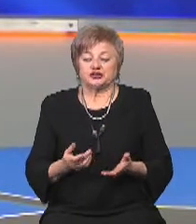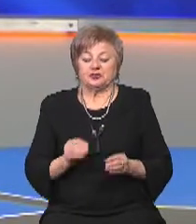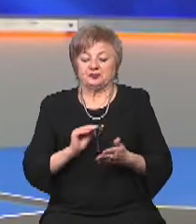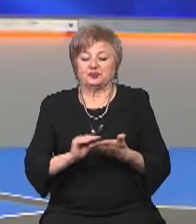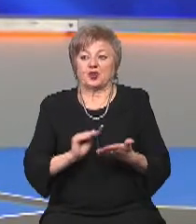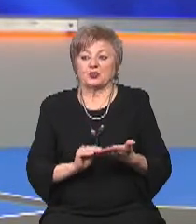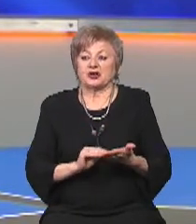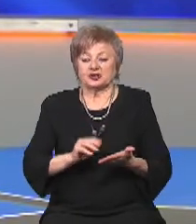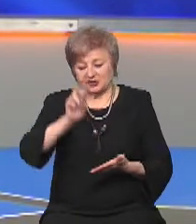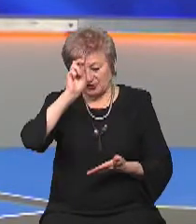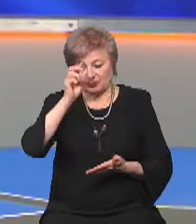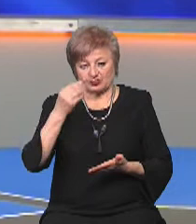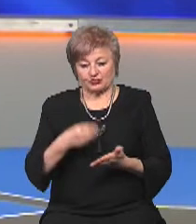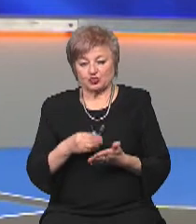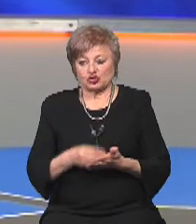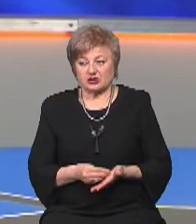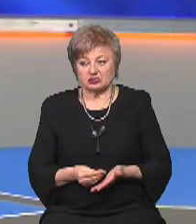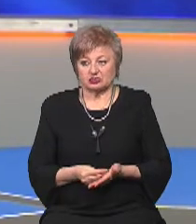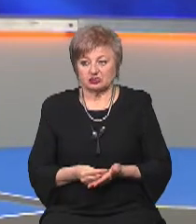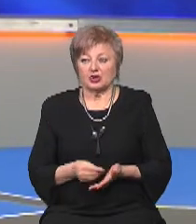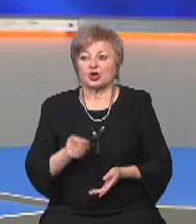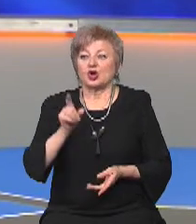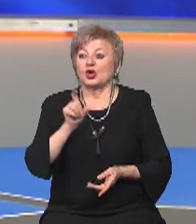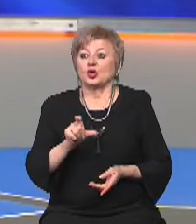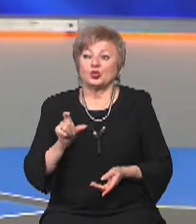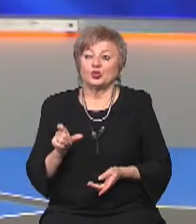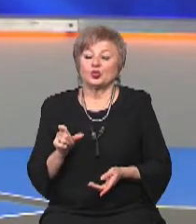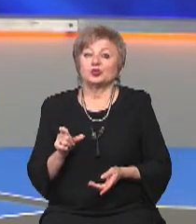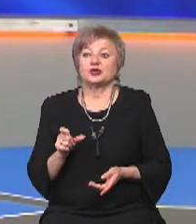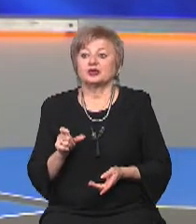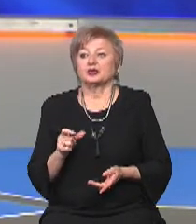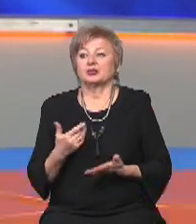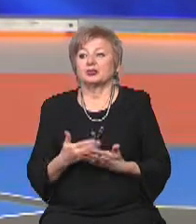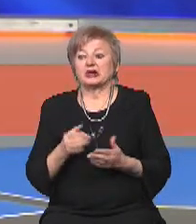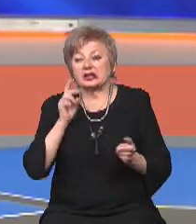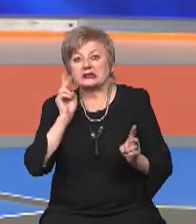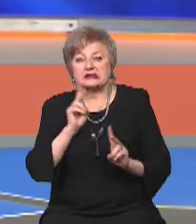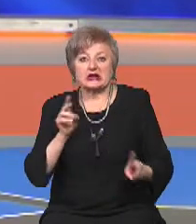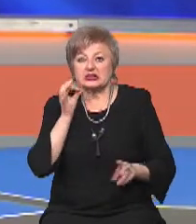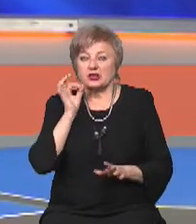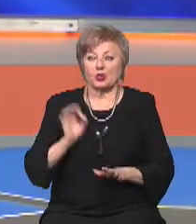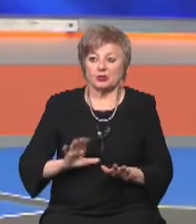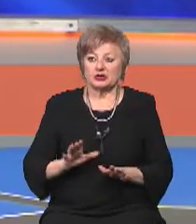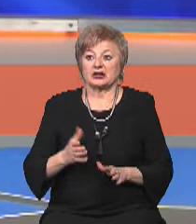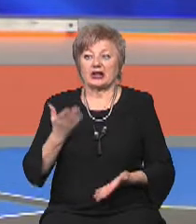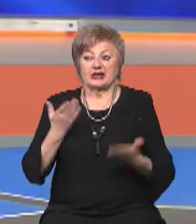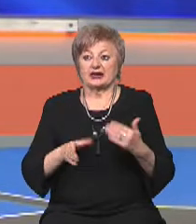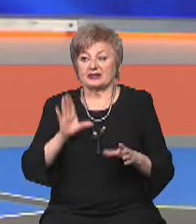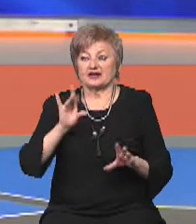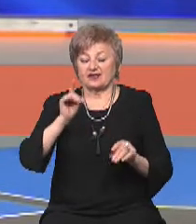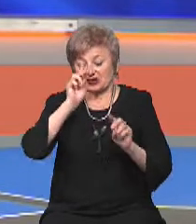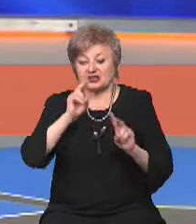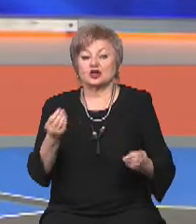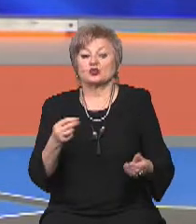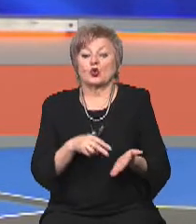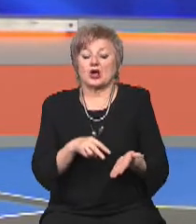формуванні бюджету, тому що люди поки що не обізнані. Ну, наприклад, ми весь час повторюємо, що якщо ви не знаєте, скільки коштує